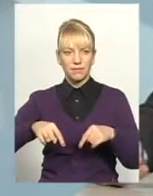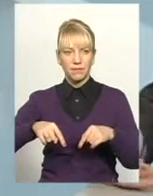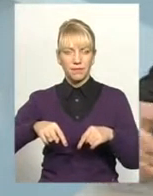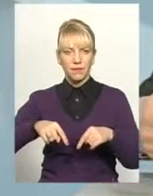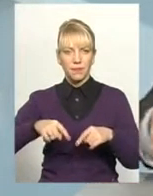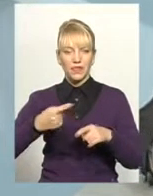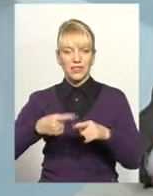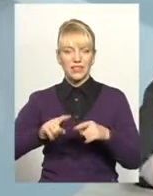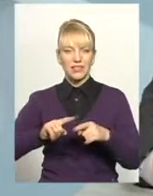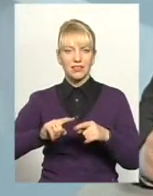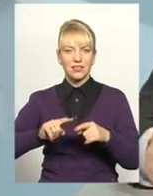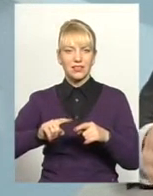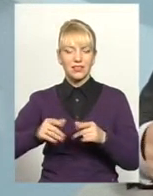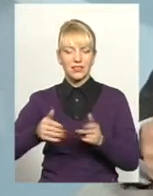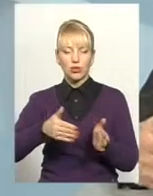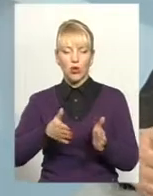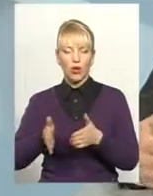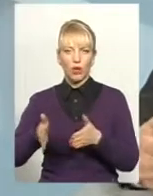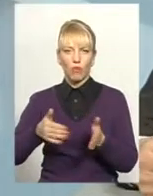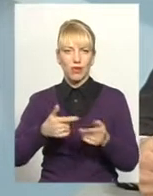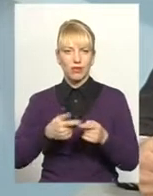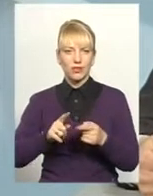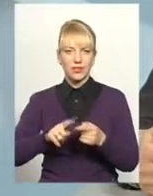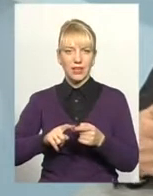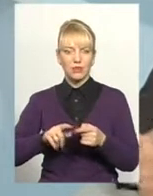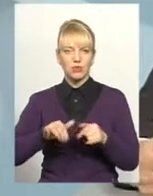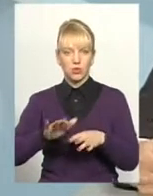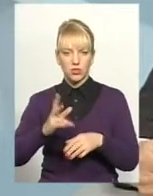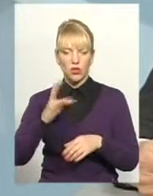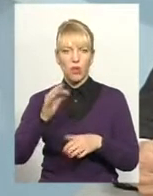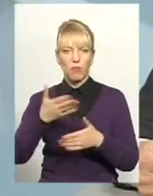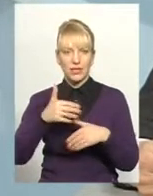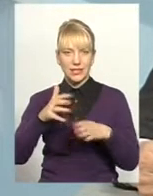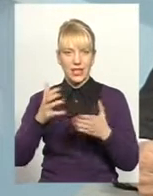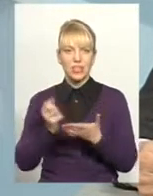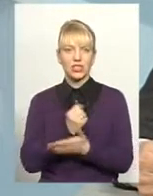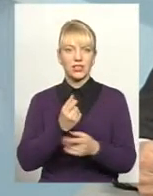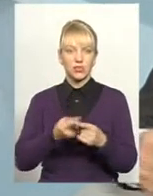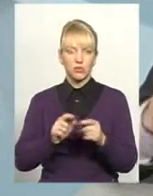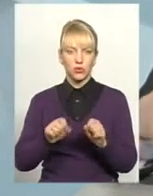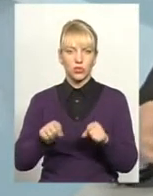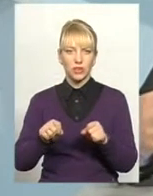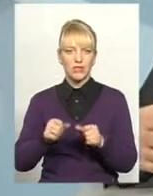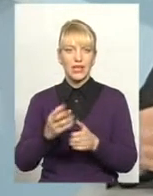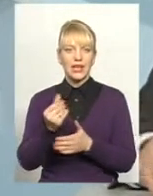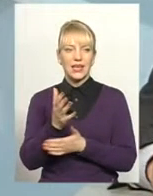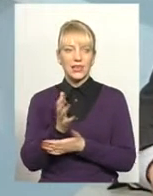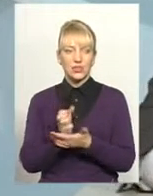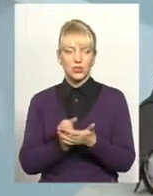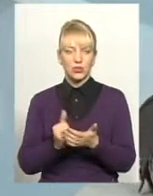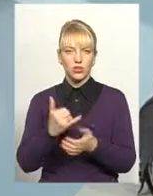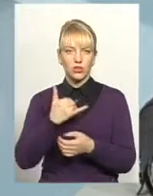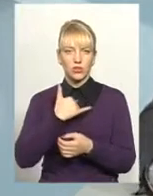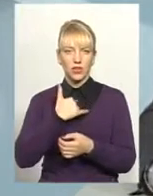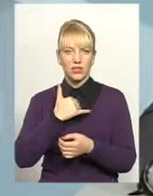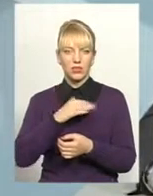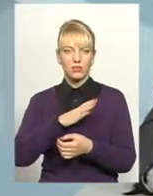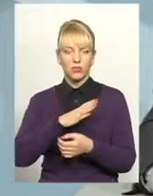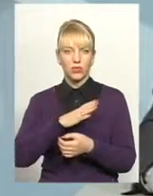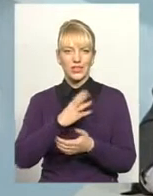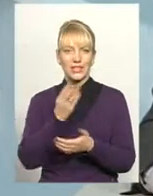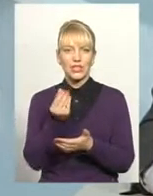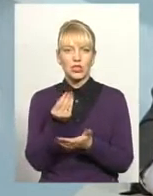пригальмувала цей процес, але разом з тим ми знайшли можливість, знайшли ресурси були у нас